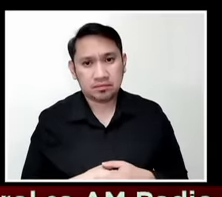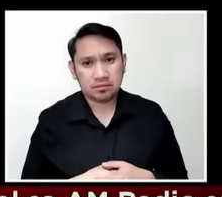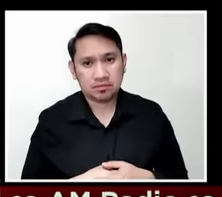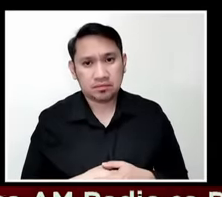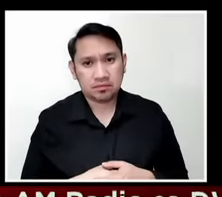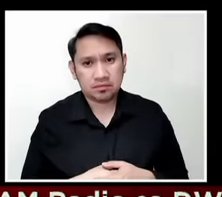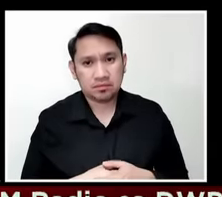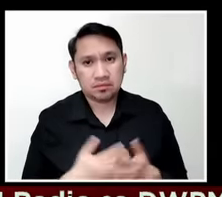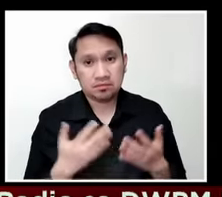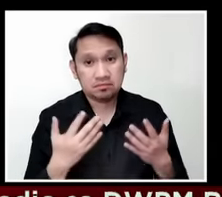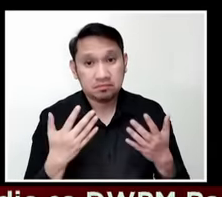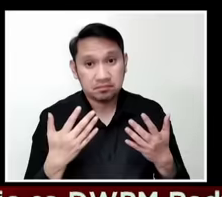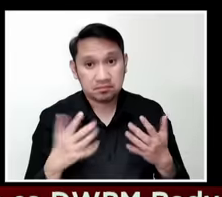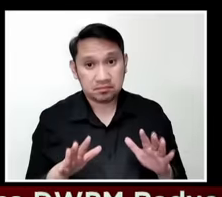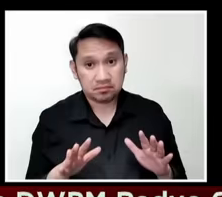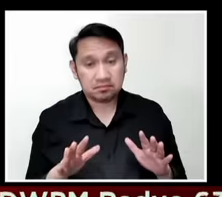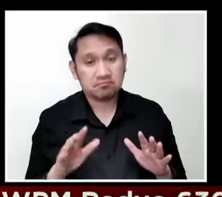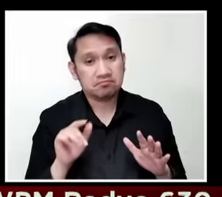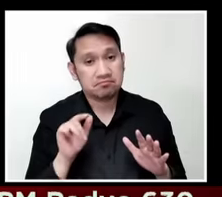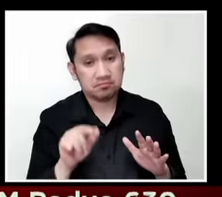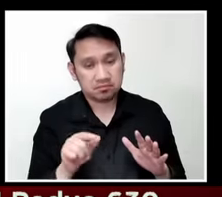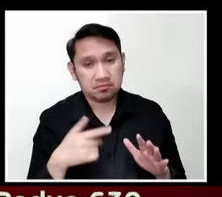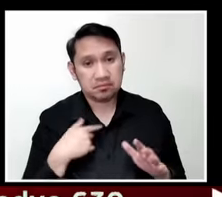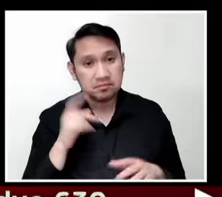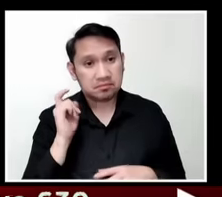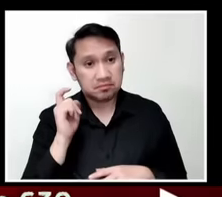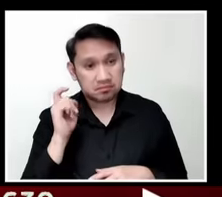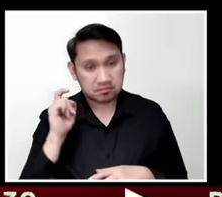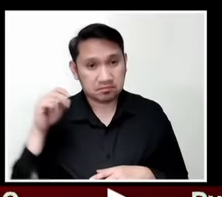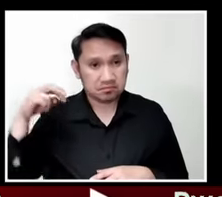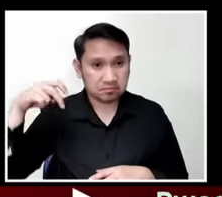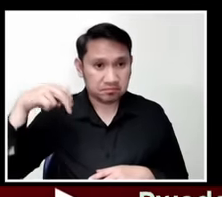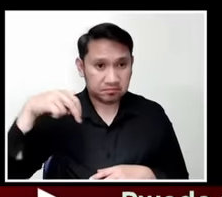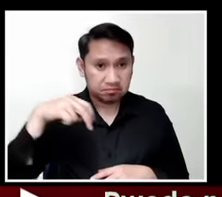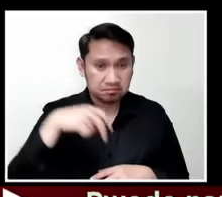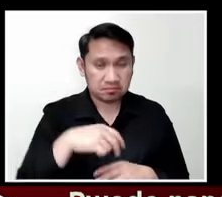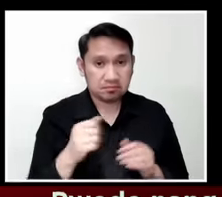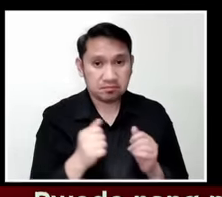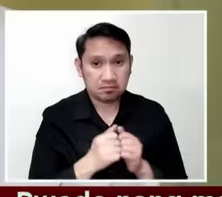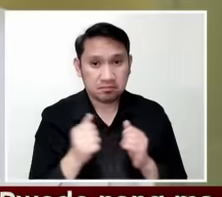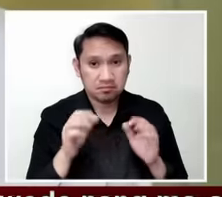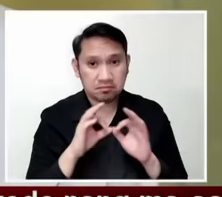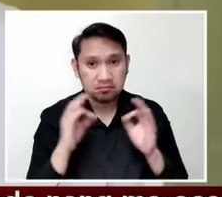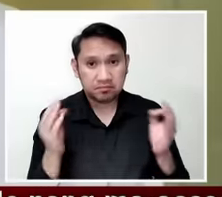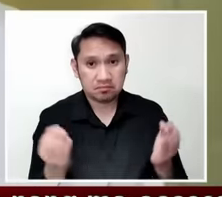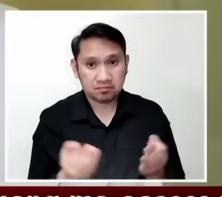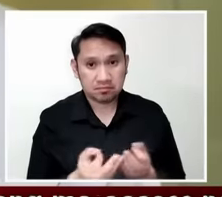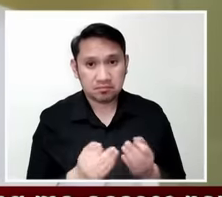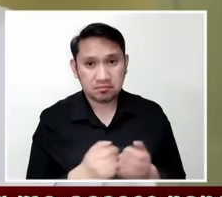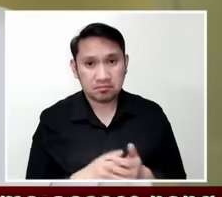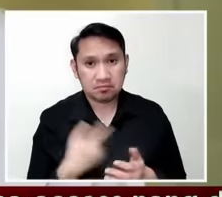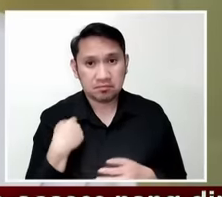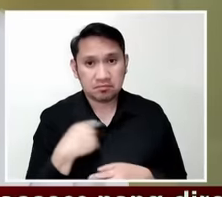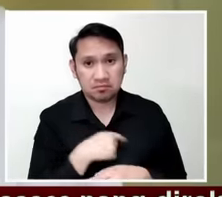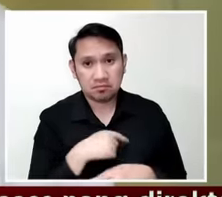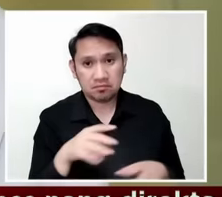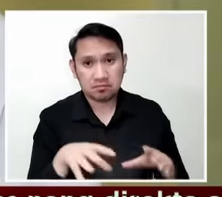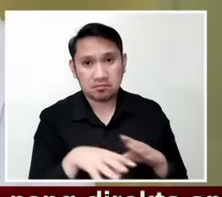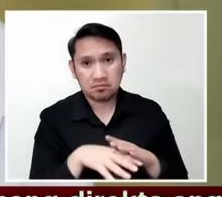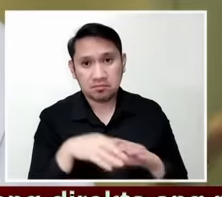Nang makahanap ng pagkakataon, dali-dali bumaba sa gusali si Jong kasama ang kanyang mag-ina. Lumabas kami and